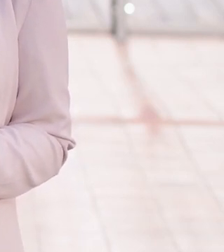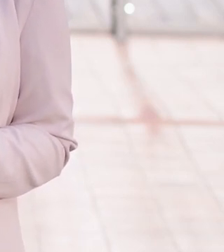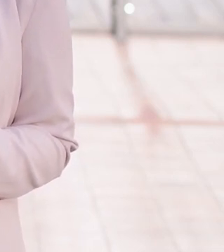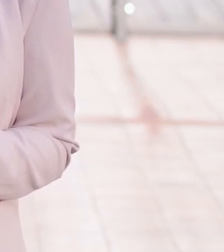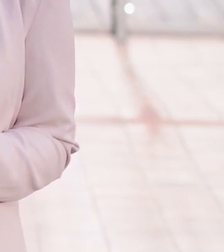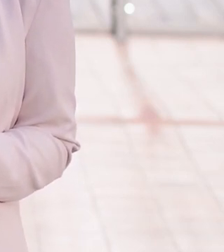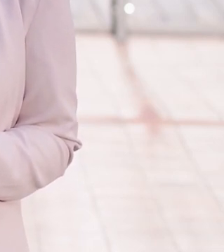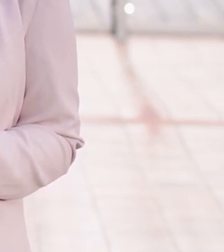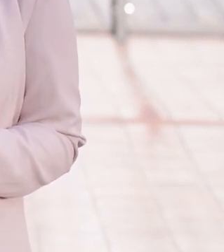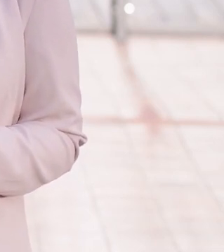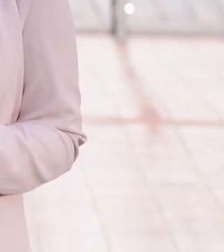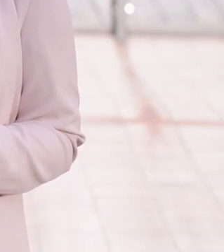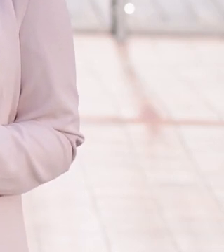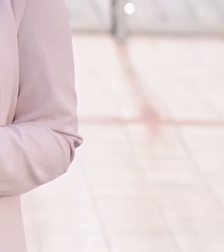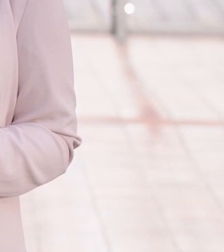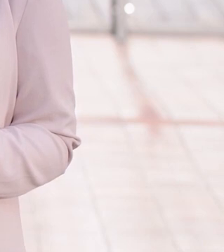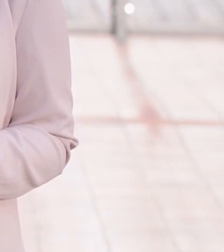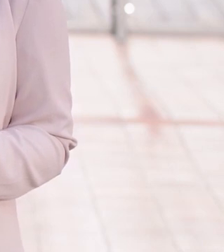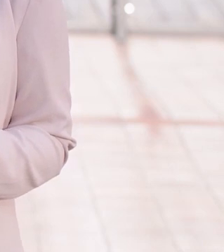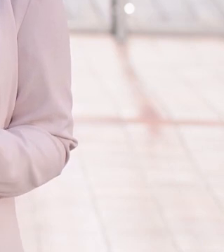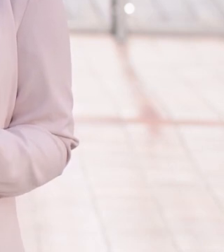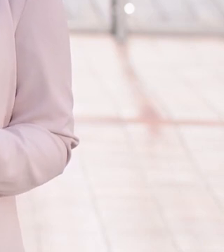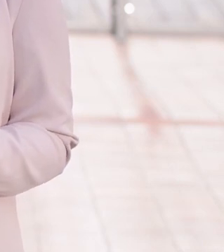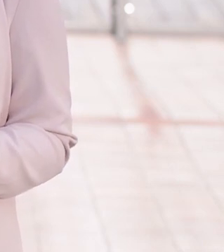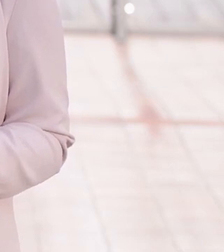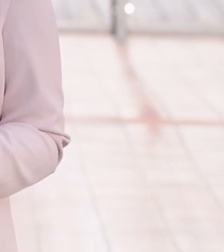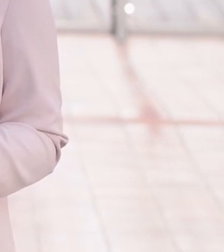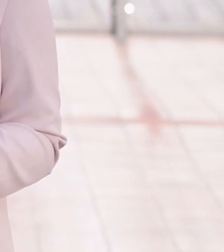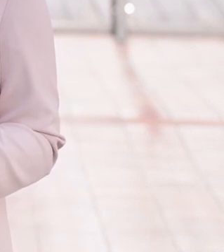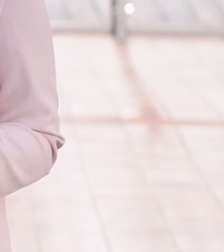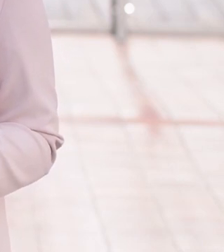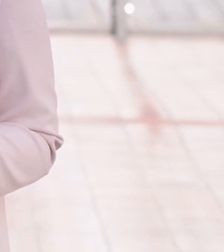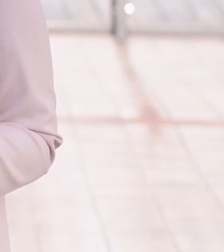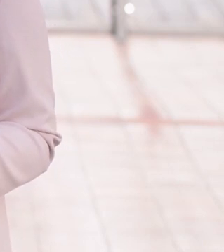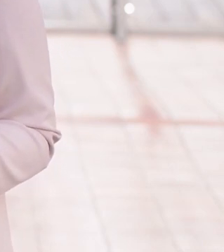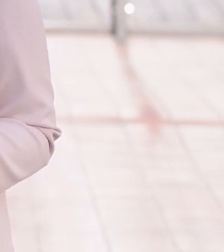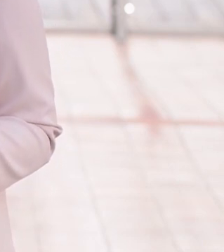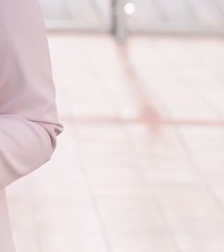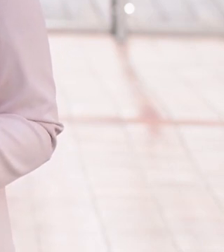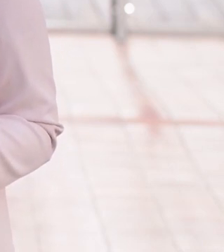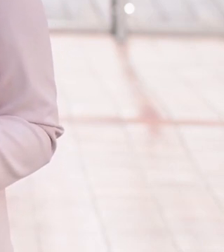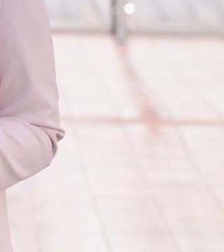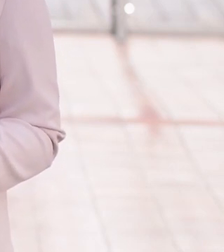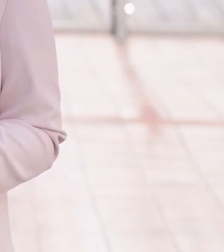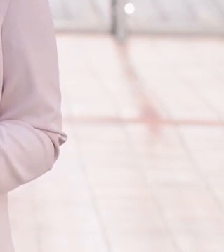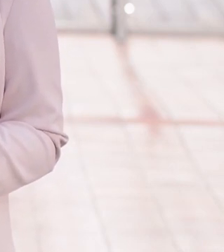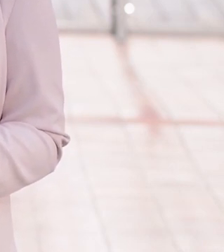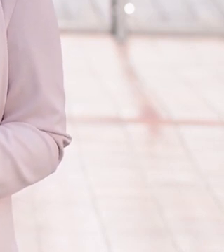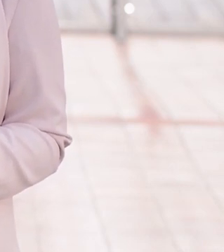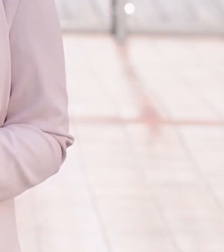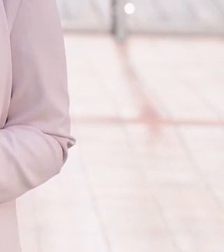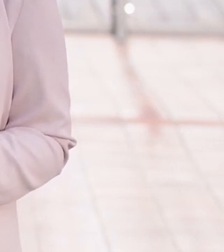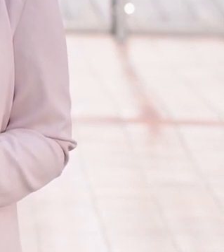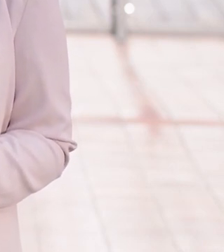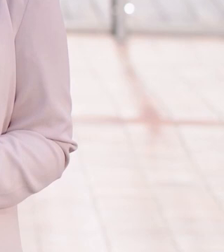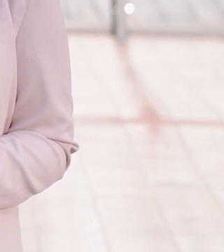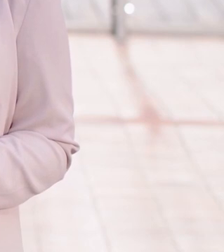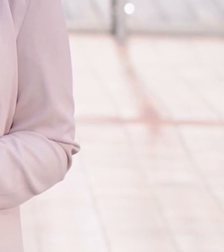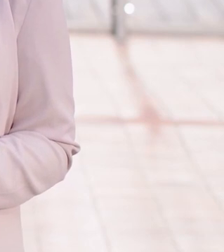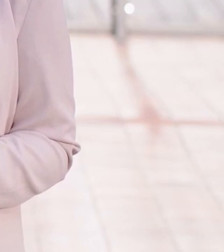takie miejsce w sieci, w które każda osoba zainteresowana może zajrzeć. Znajdzie tam wiele